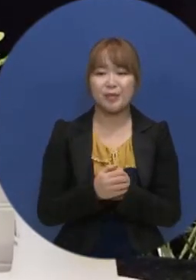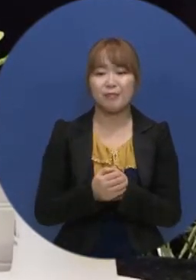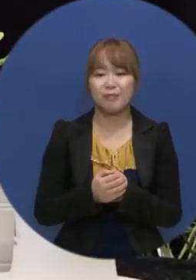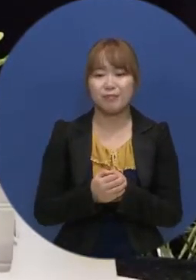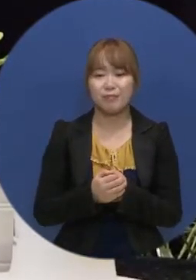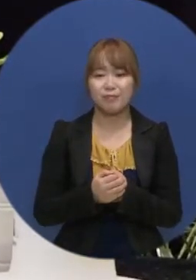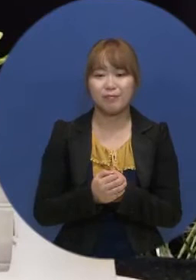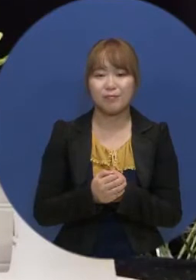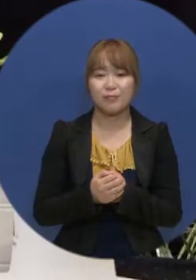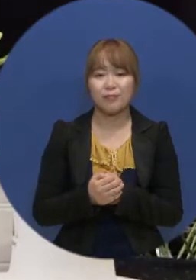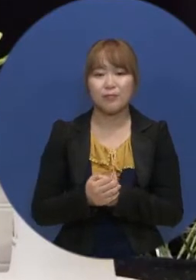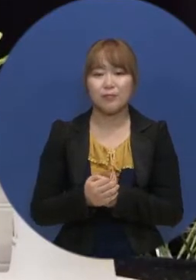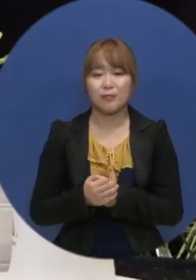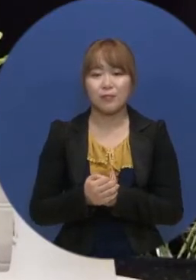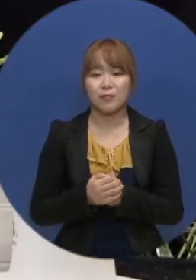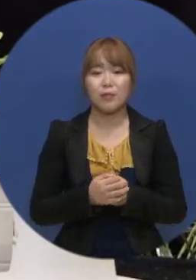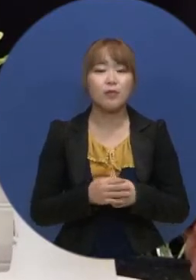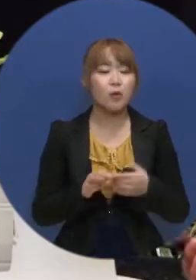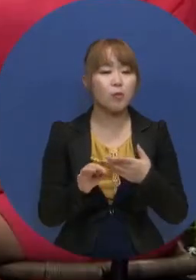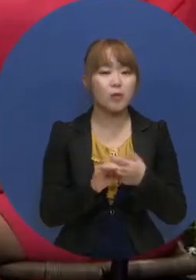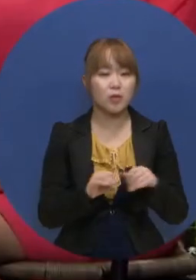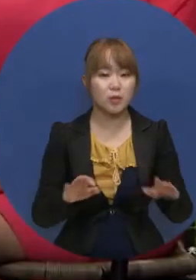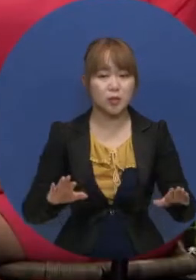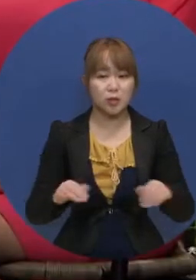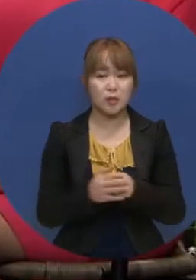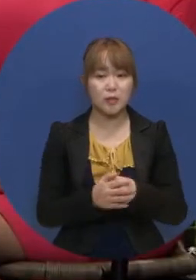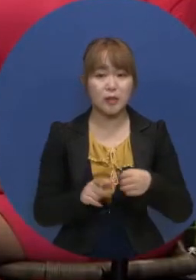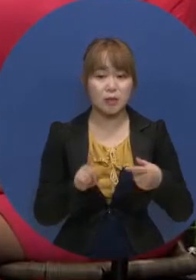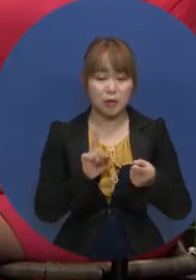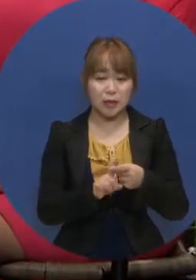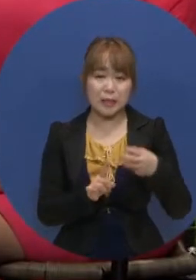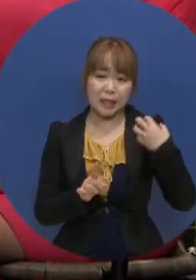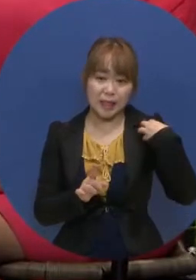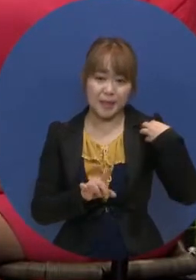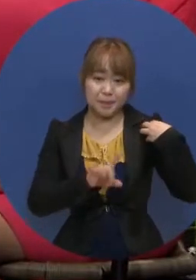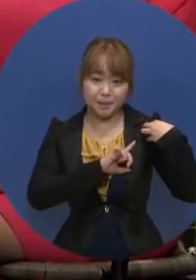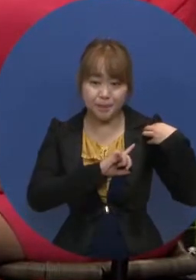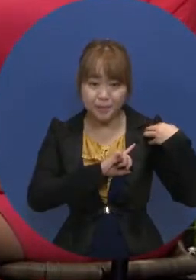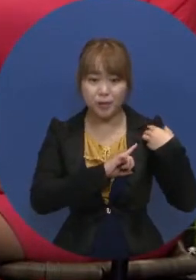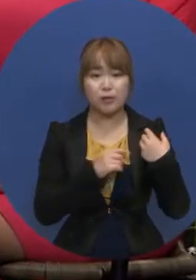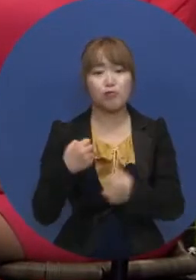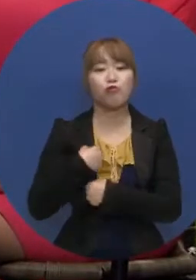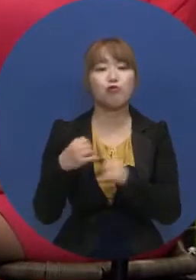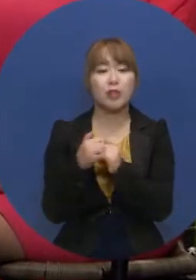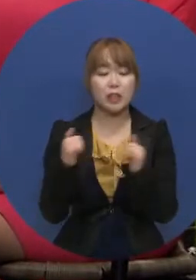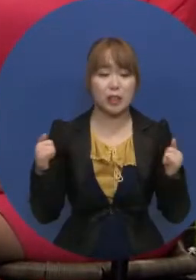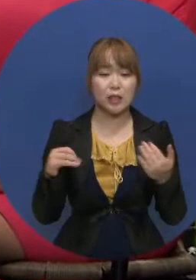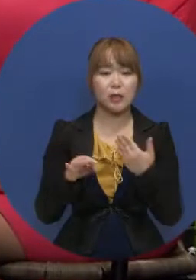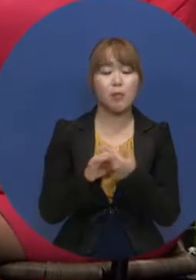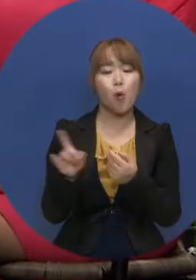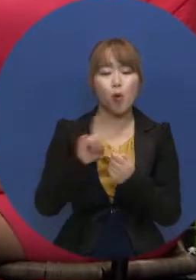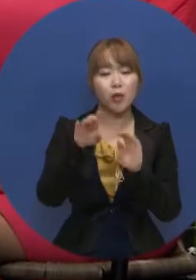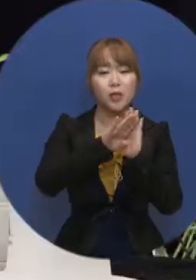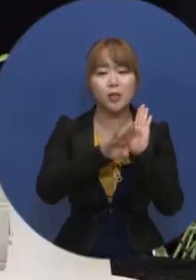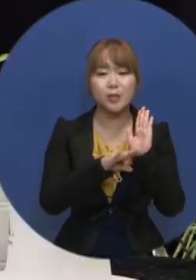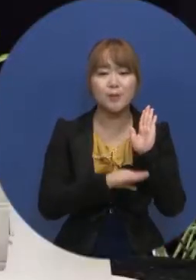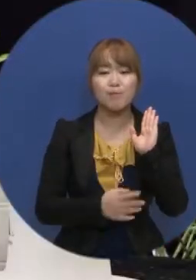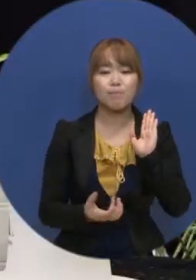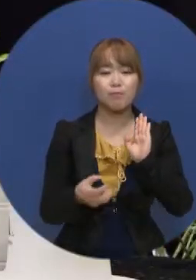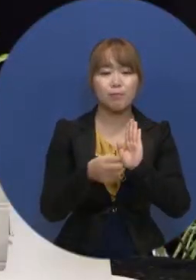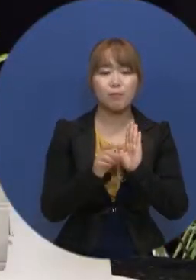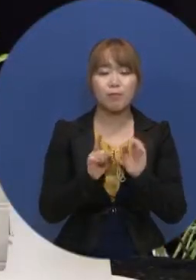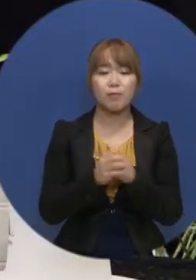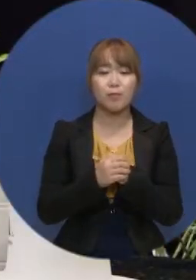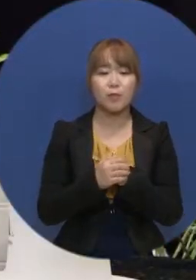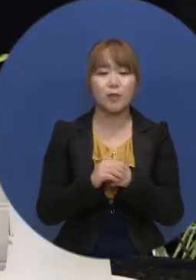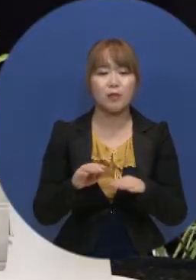네. 그러면 지금 그 직급이 지금 우리 군인으로 치면 어떤 직급에 속한